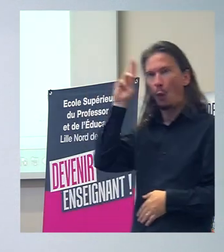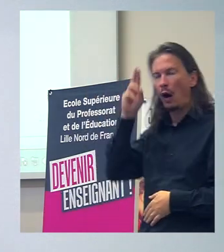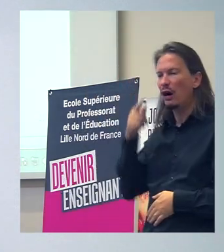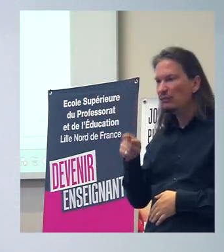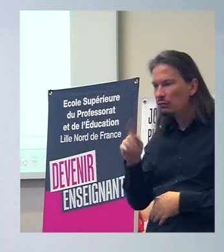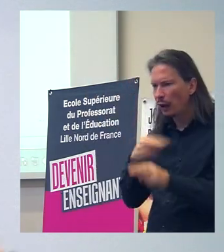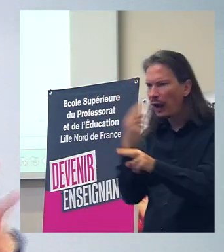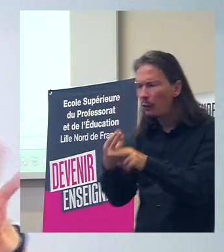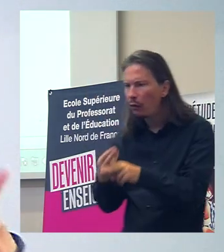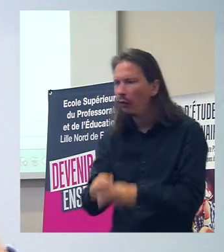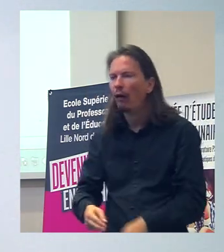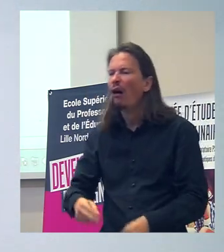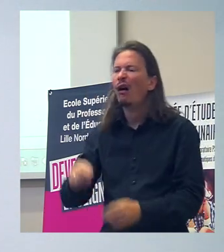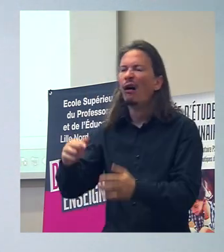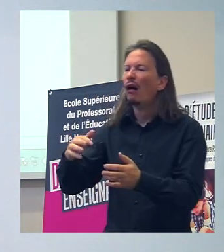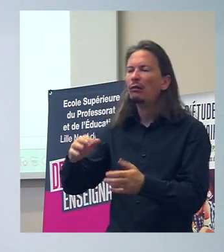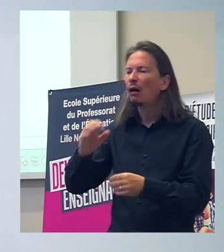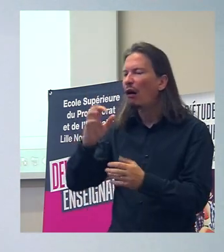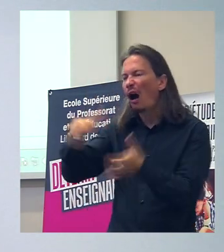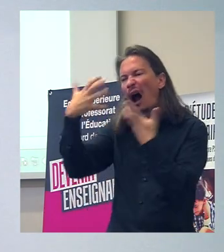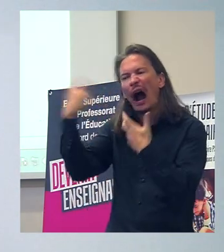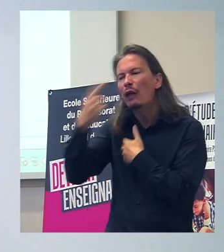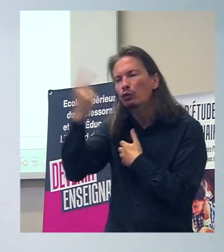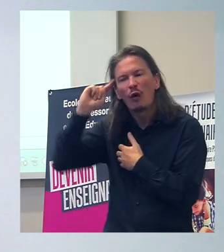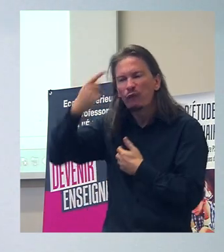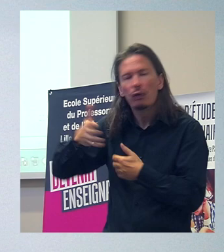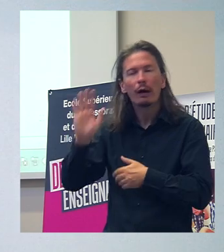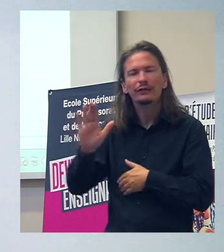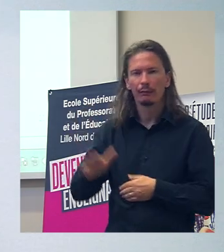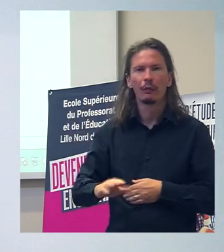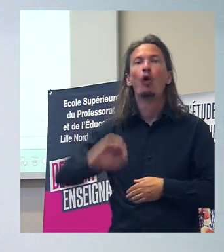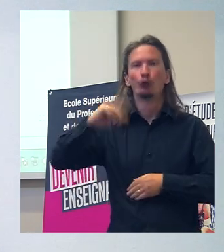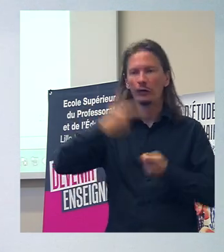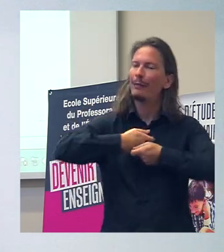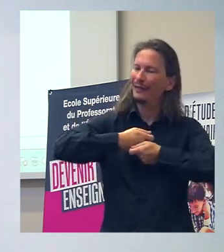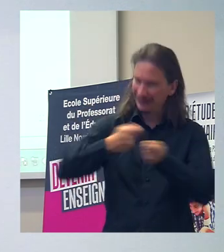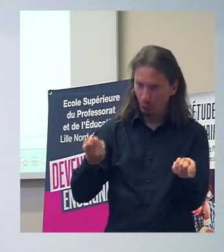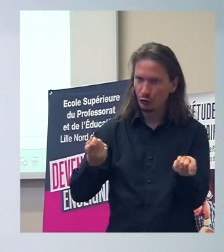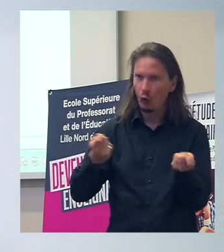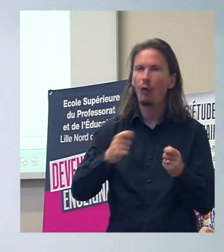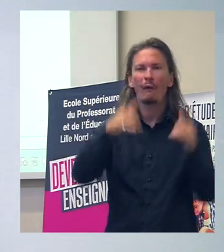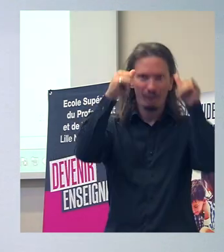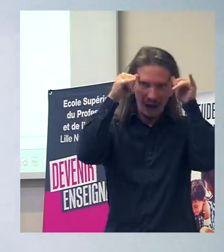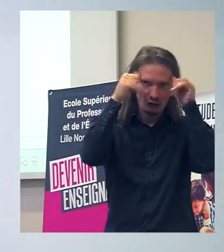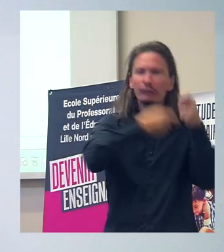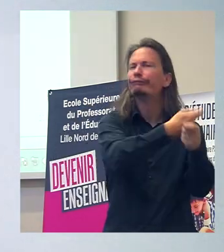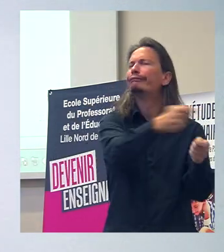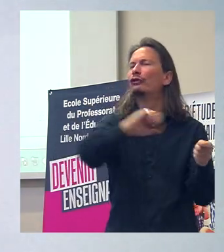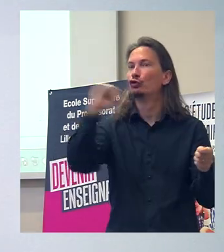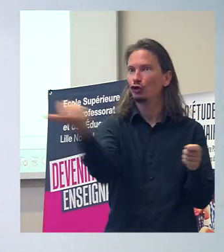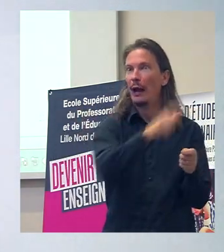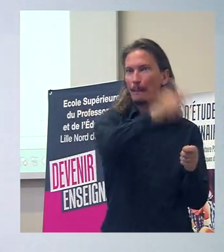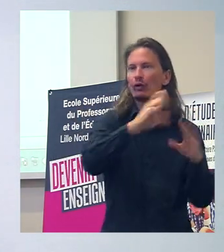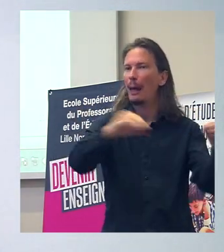roi, lui répond « Tu n'es qu'un vieux rouspéteur fou. » Puis à la deuxième distribution, il fait la même chose, il distribue une vache ou un bovin à